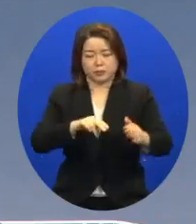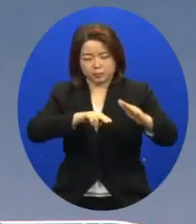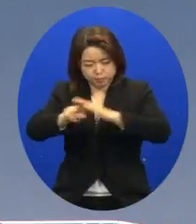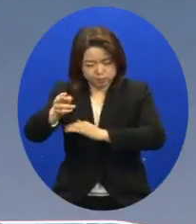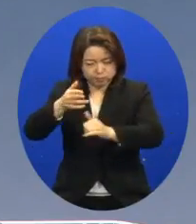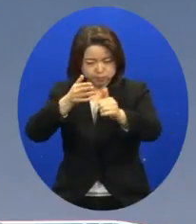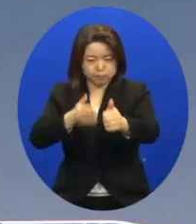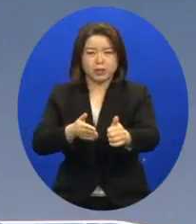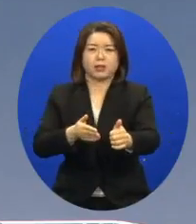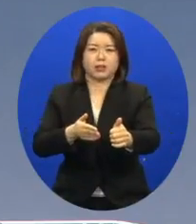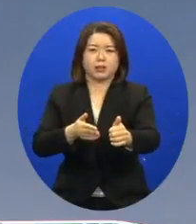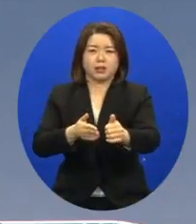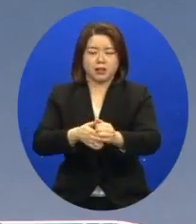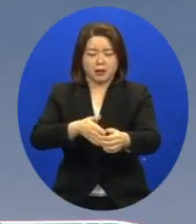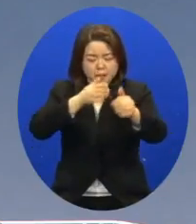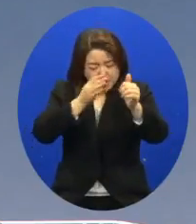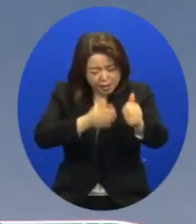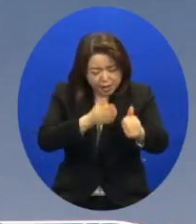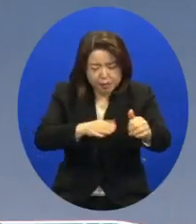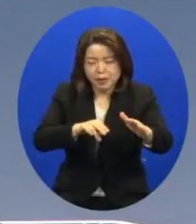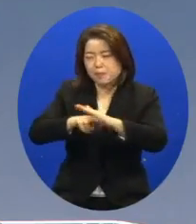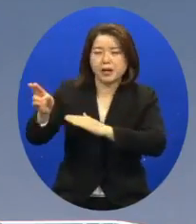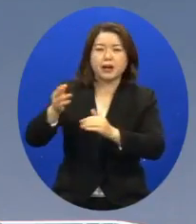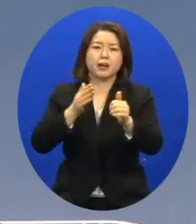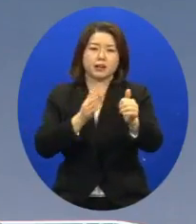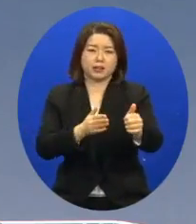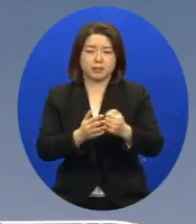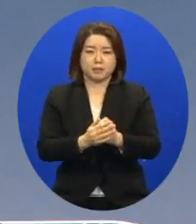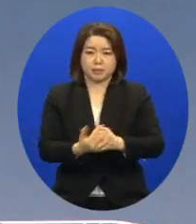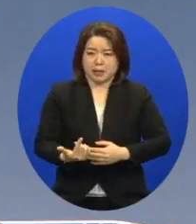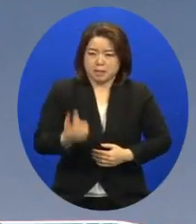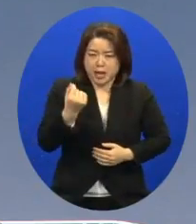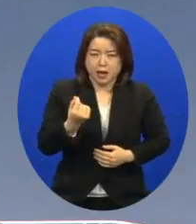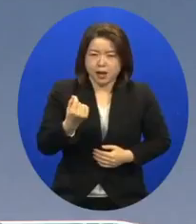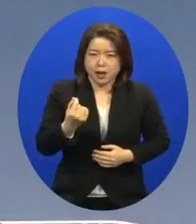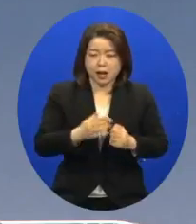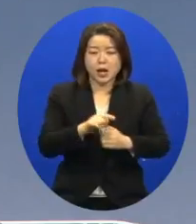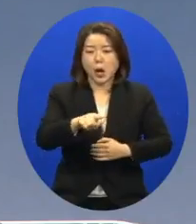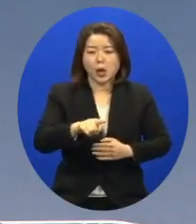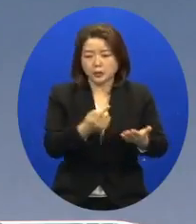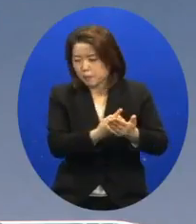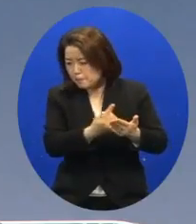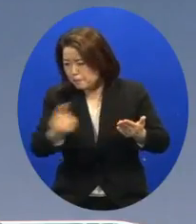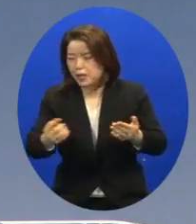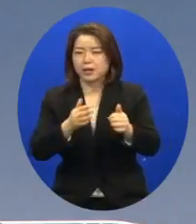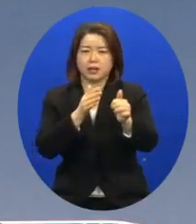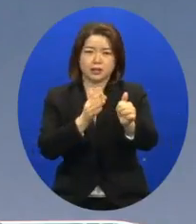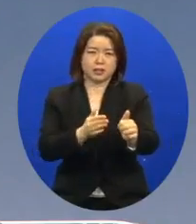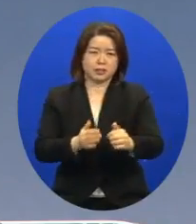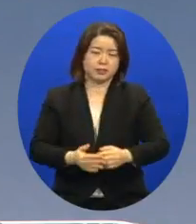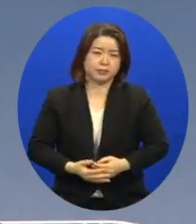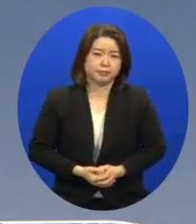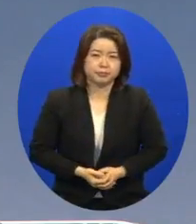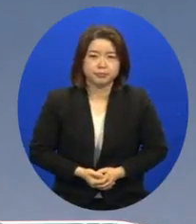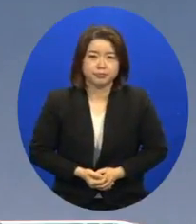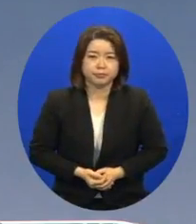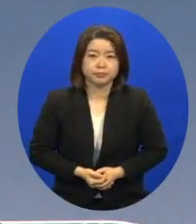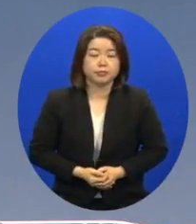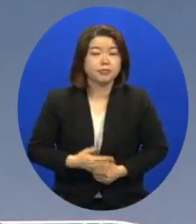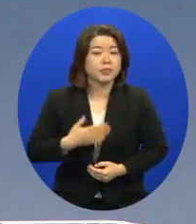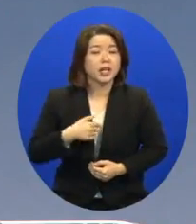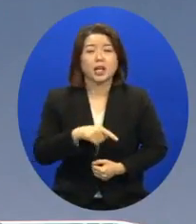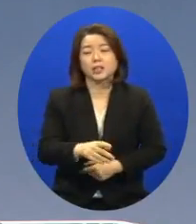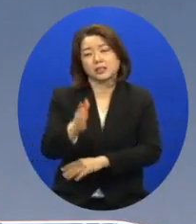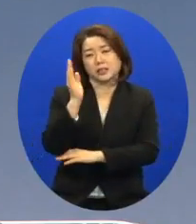하십시오 제발 타란 하십시오 오소소 키 단 하십시오 저는 이